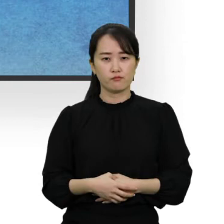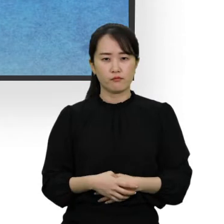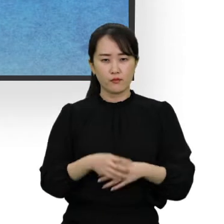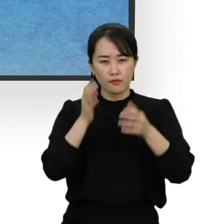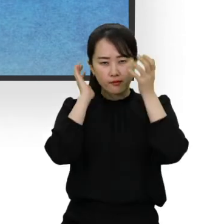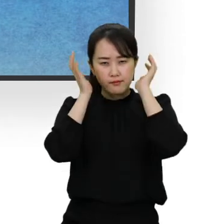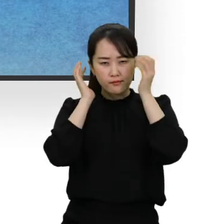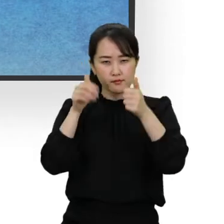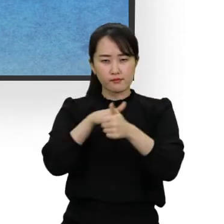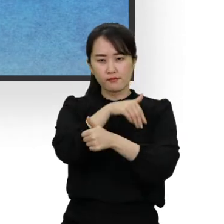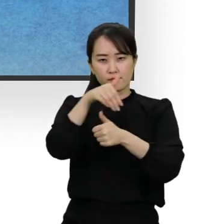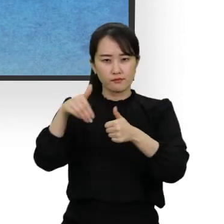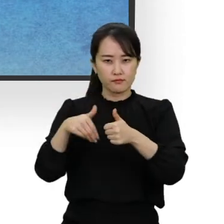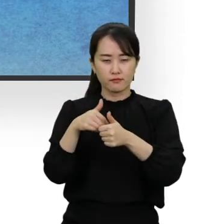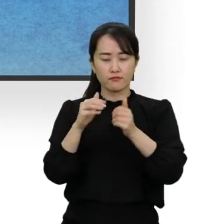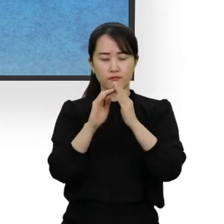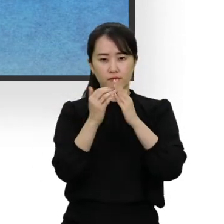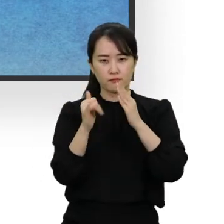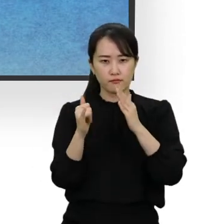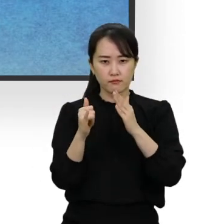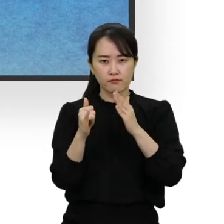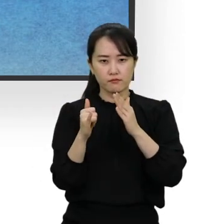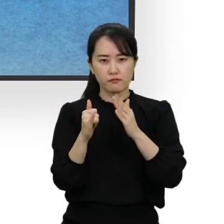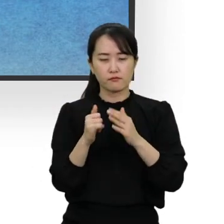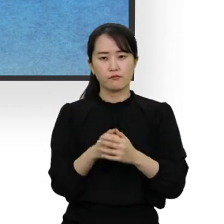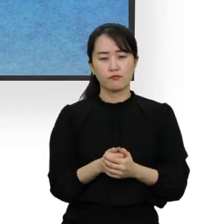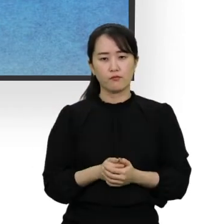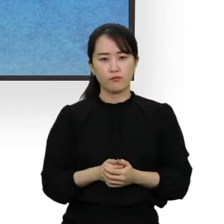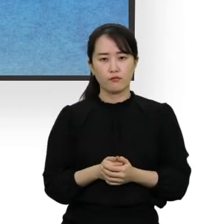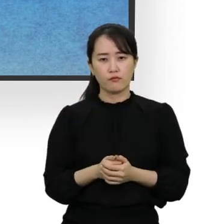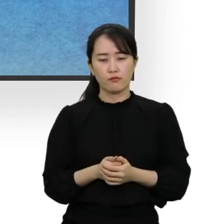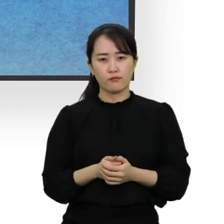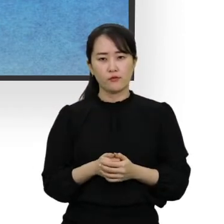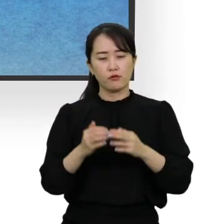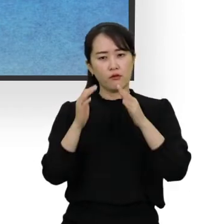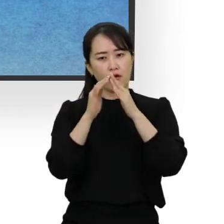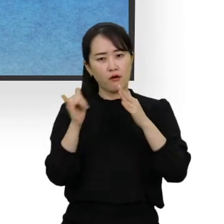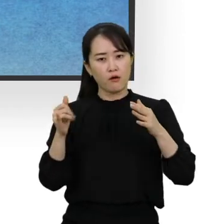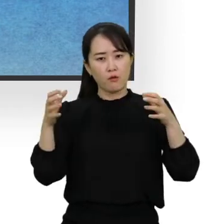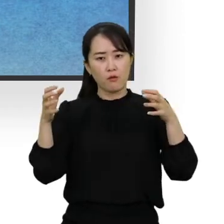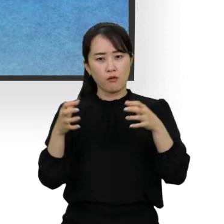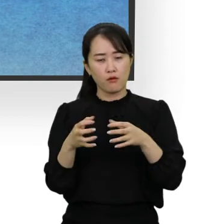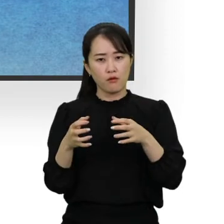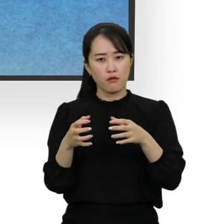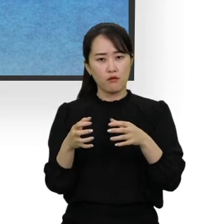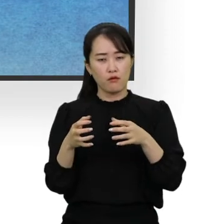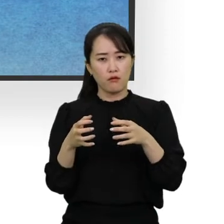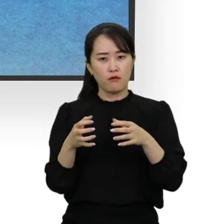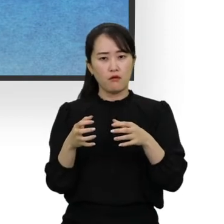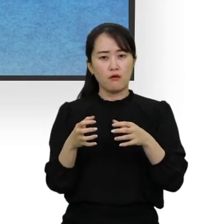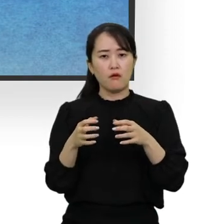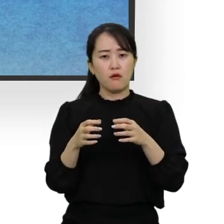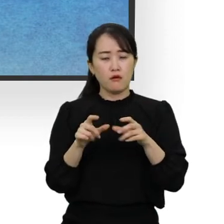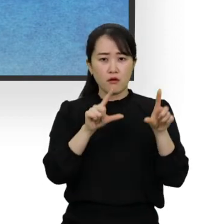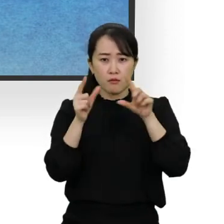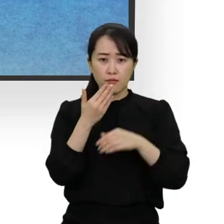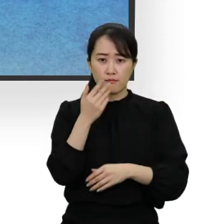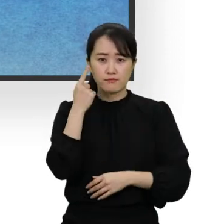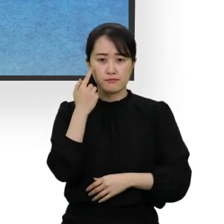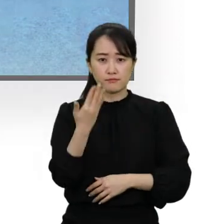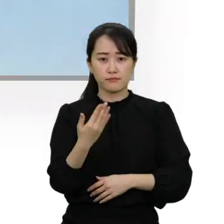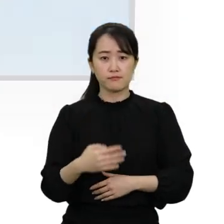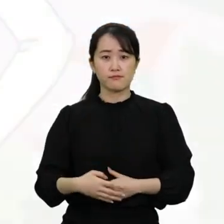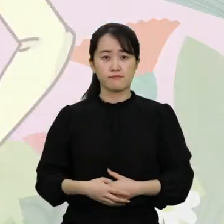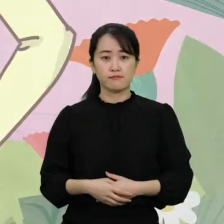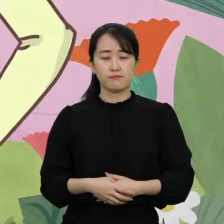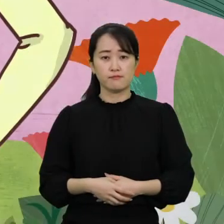곤란한 상황에 놓인 A씨와 가족들. 과연 이들은 온 가족이 흩어지지 않고 호주로 이민을 갈 수 있을까요?